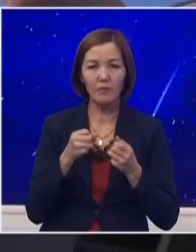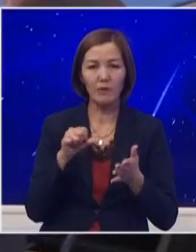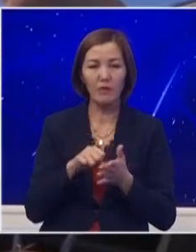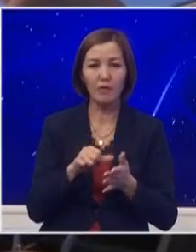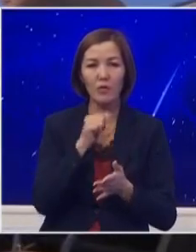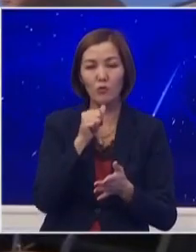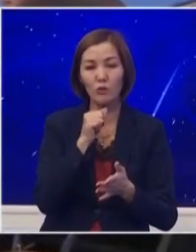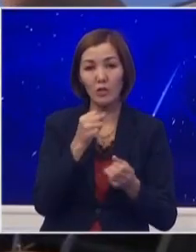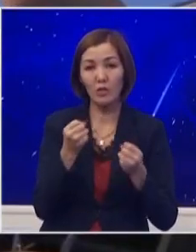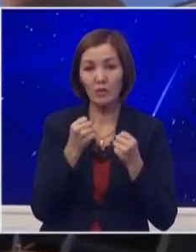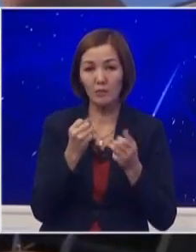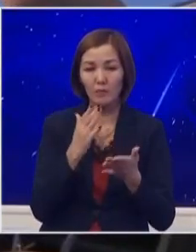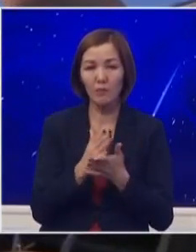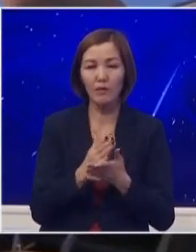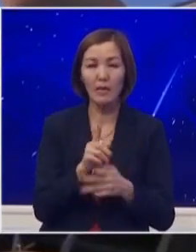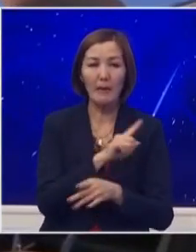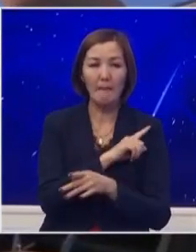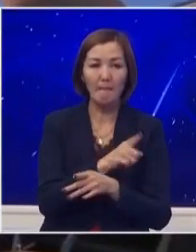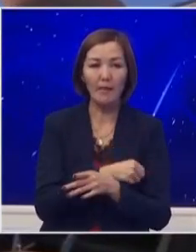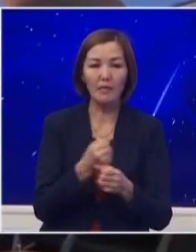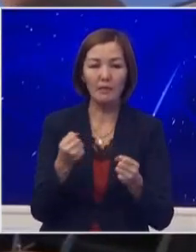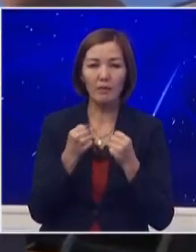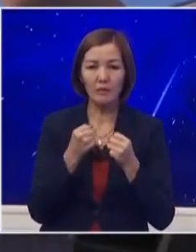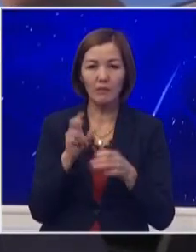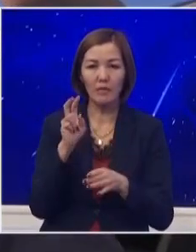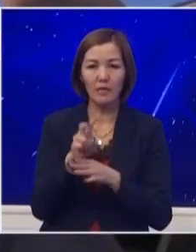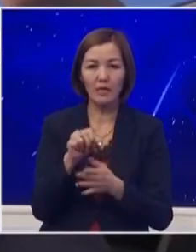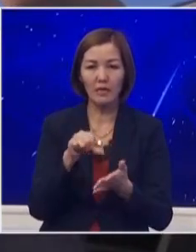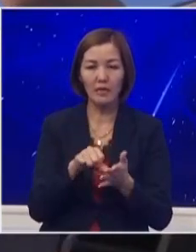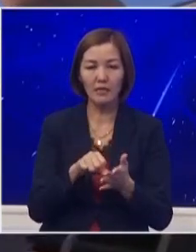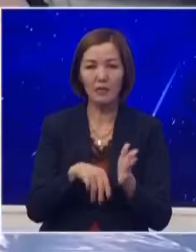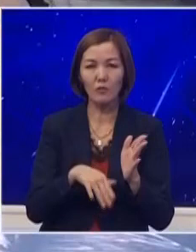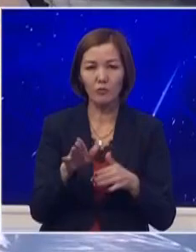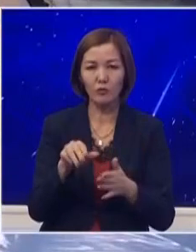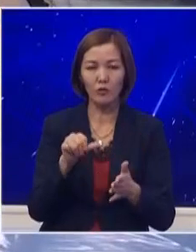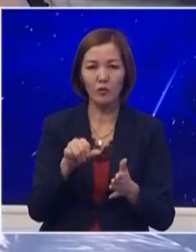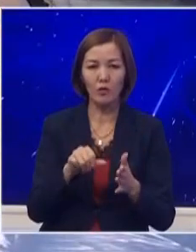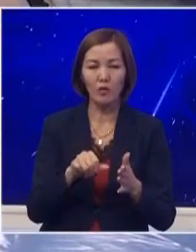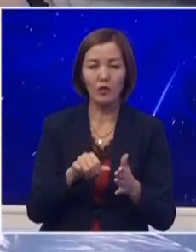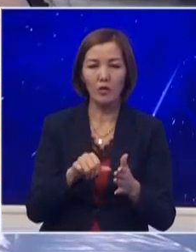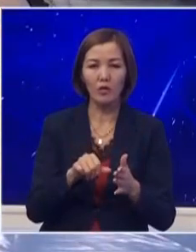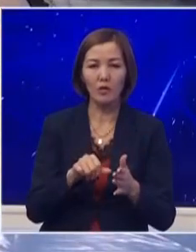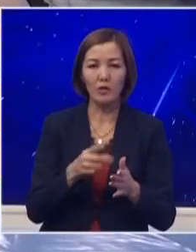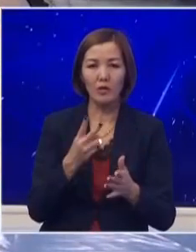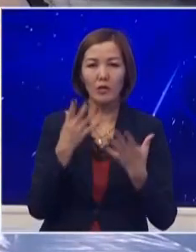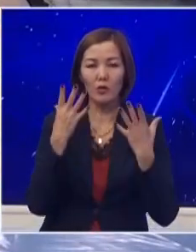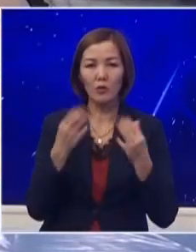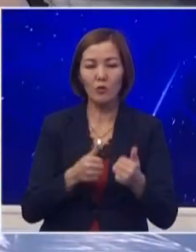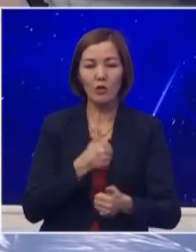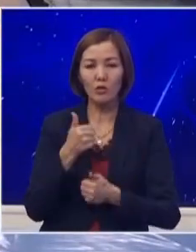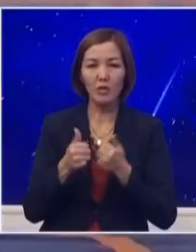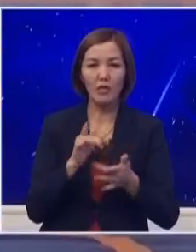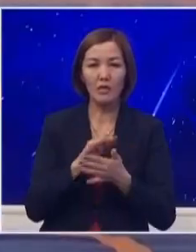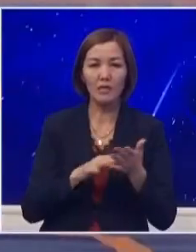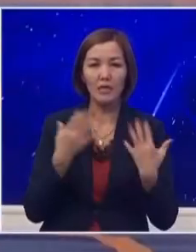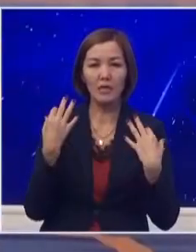Қостанайдан келді балуандар. Мықты балуандар келген, жақсы күрес көрсетіп отыр. Екі күнге жалғасқан жарыс барысында балуандар